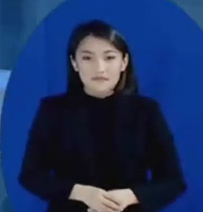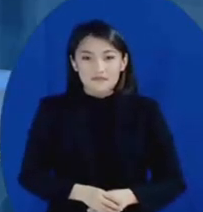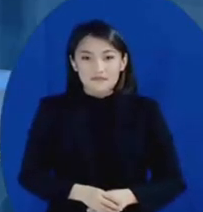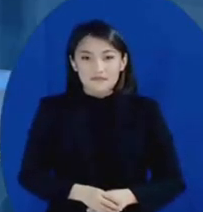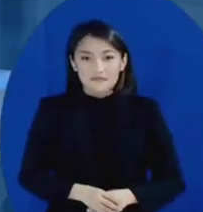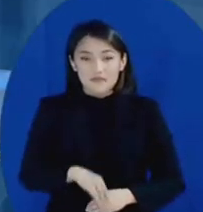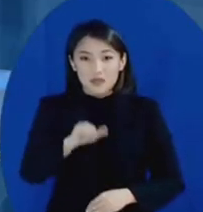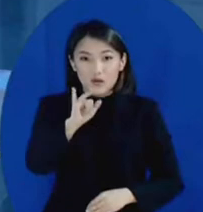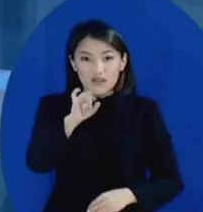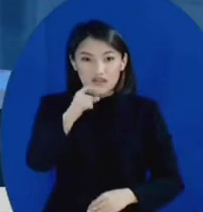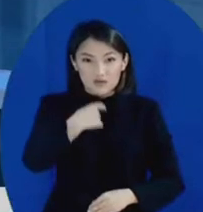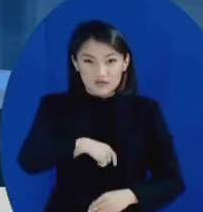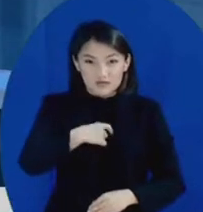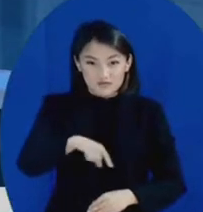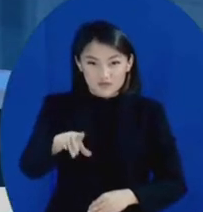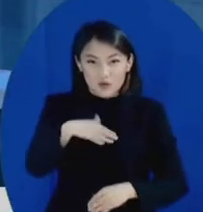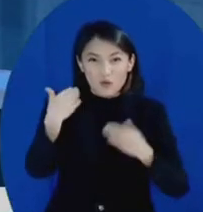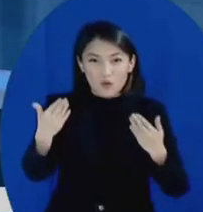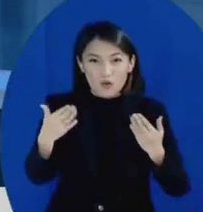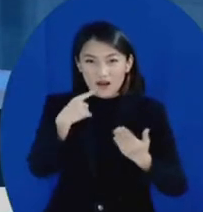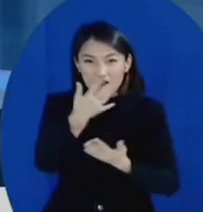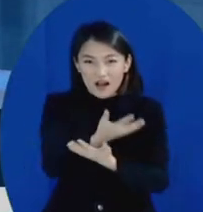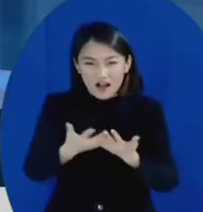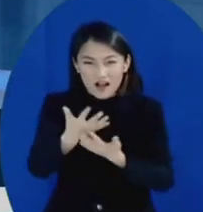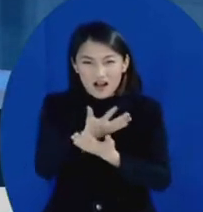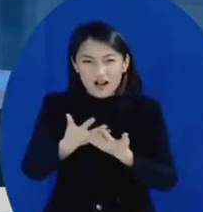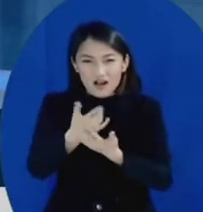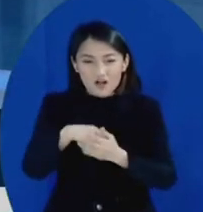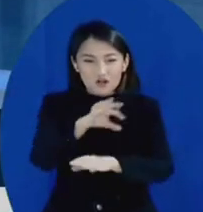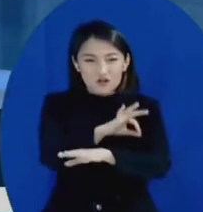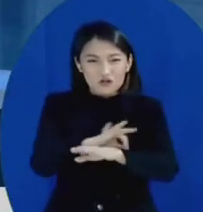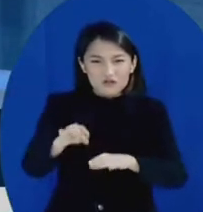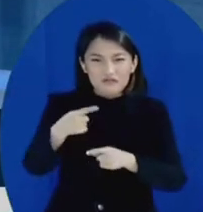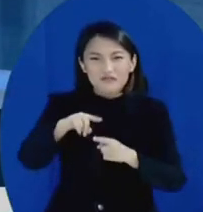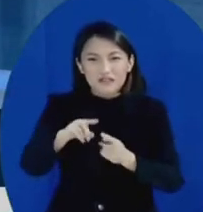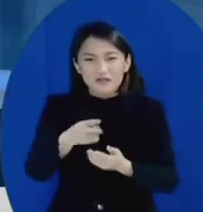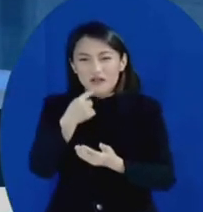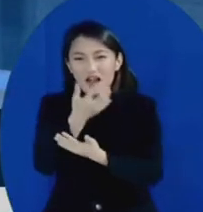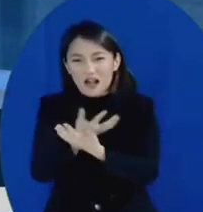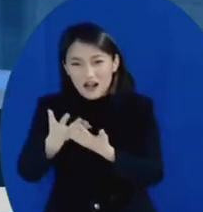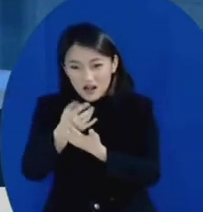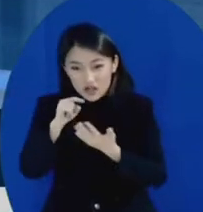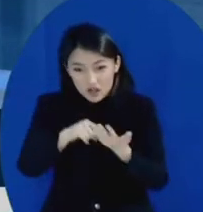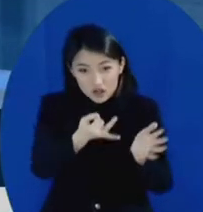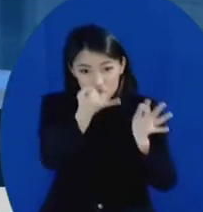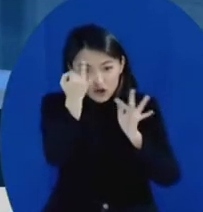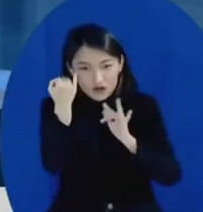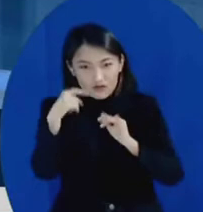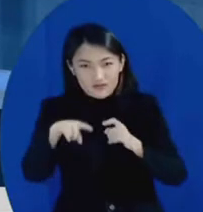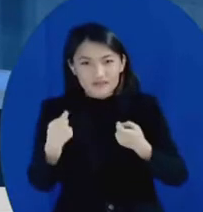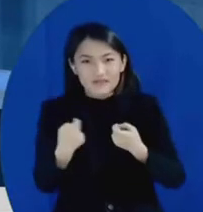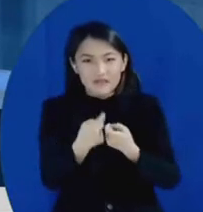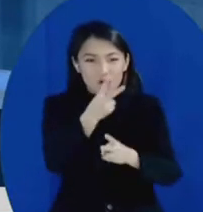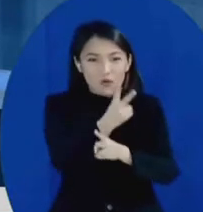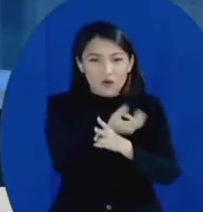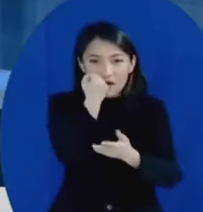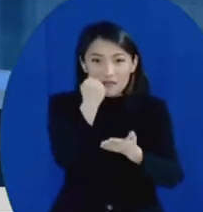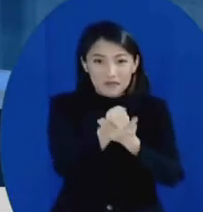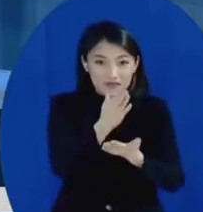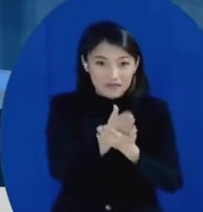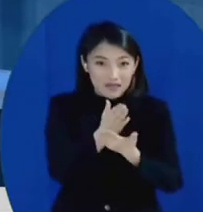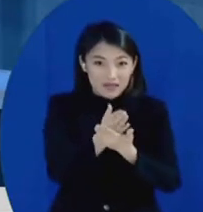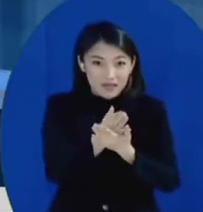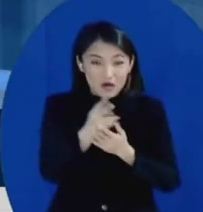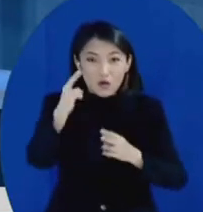Улсын хурлаар хөдөлмөрийн тухай хуулийн шинжилсэн найруулгын төслийг хэлэлцэж байгаа бол за энэ 7 хоногт багтаан хуулийг эцлэн батлах юм байна. Тэгвэл